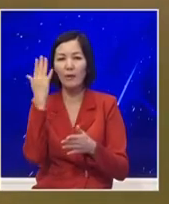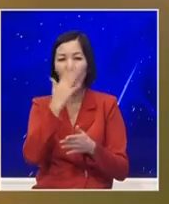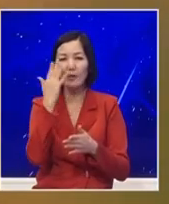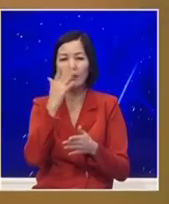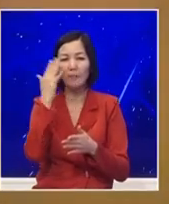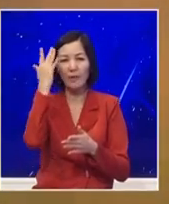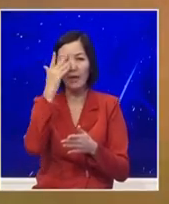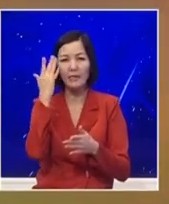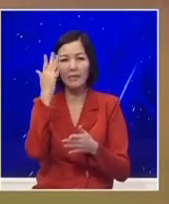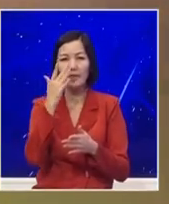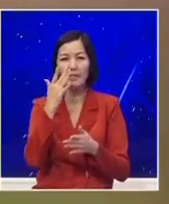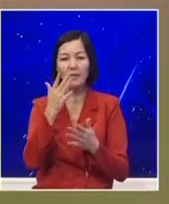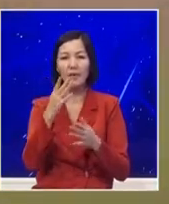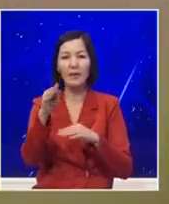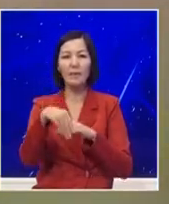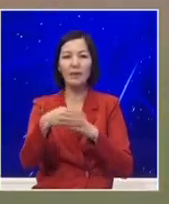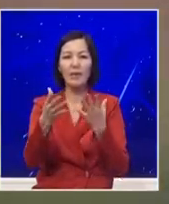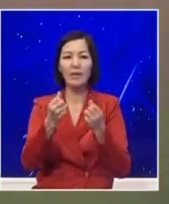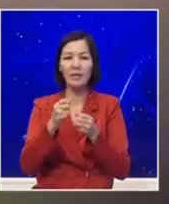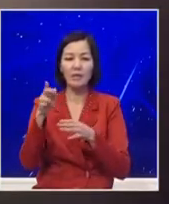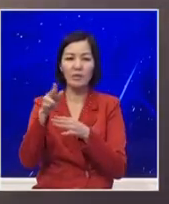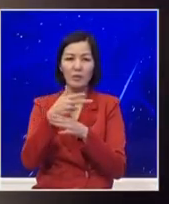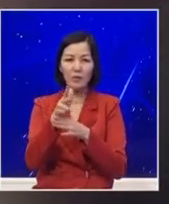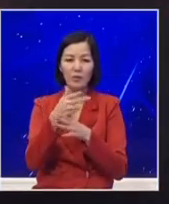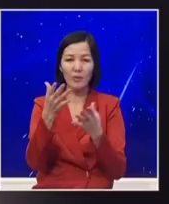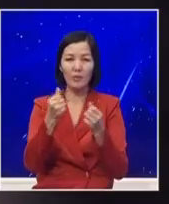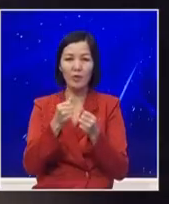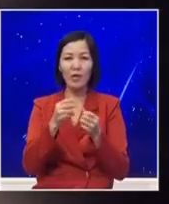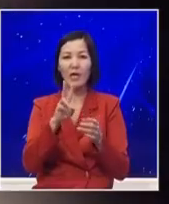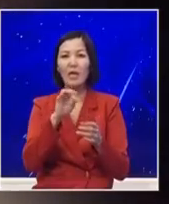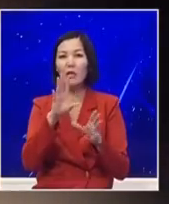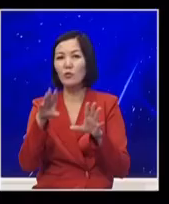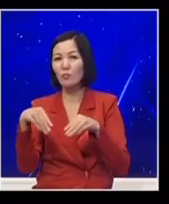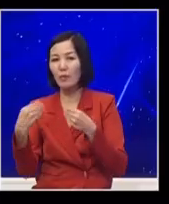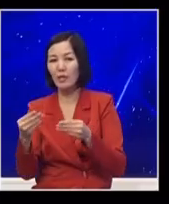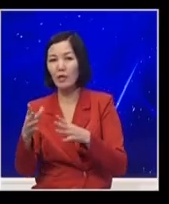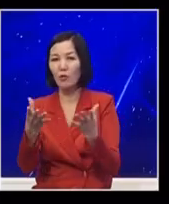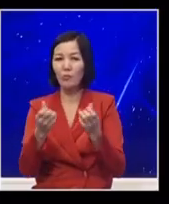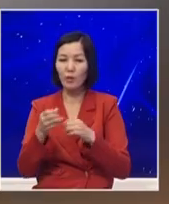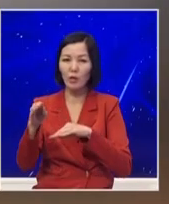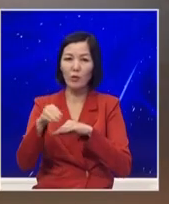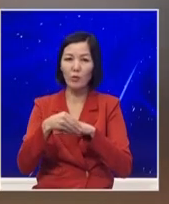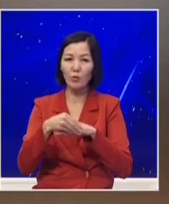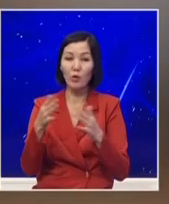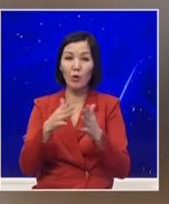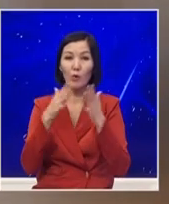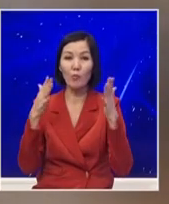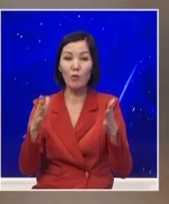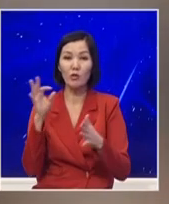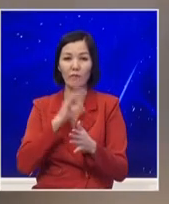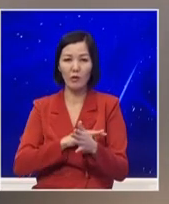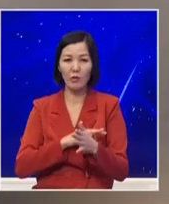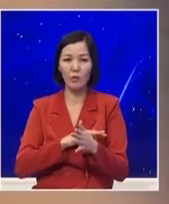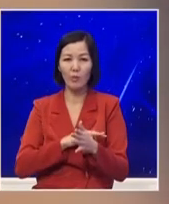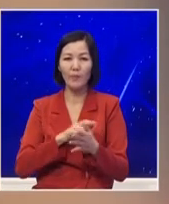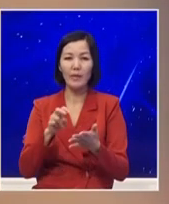запечатлен процесс передачи взятки. Несун передает беруну ворованную добычу в надежде получить еще большую выгоду.